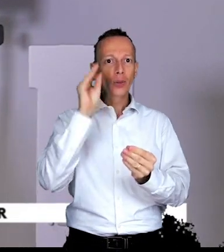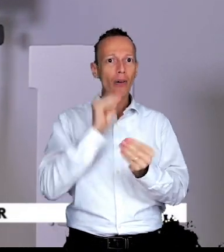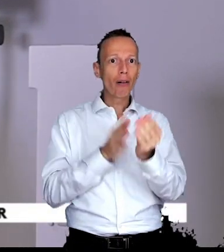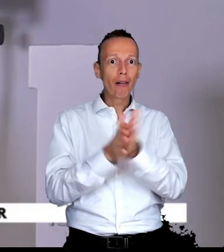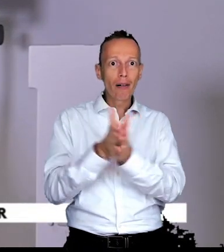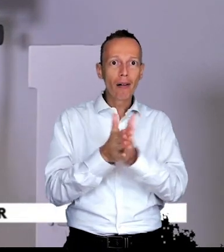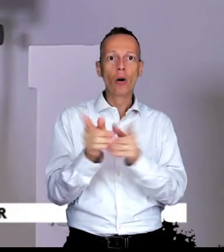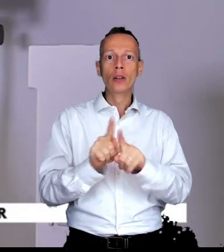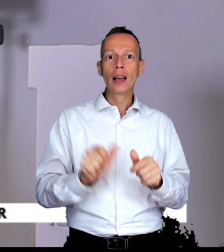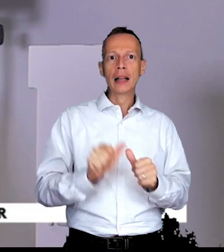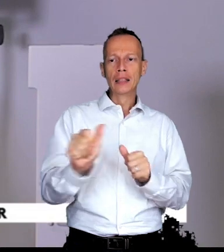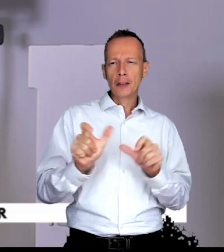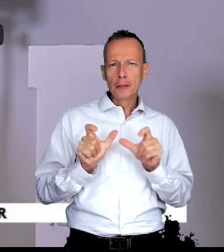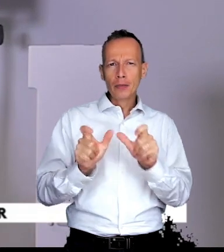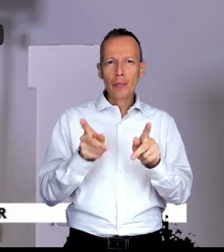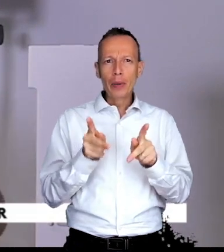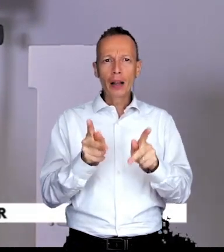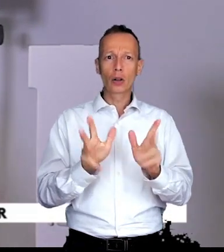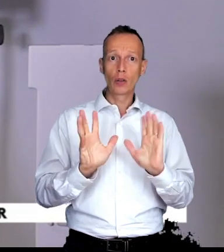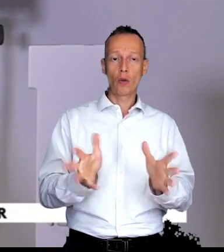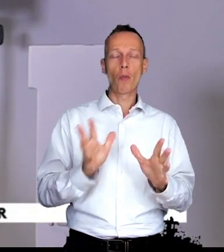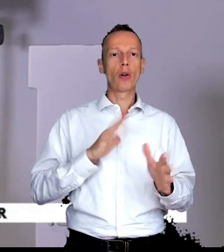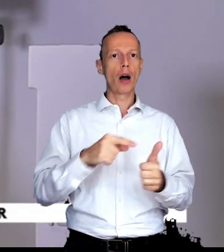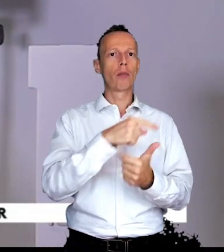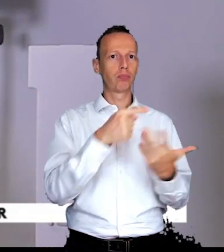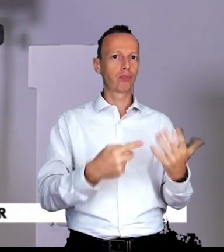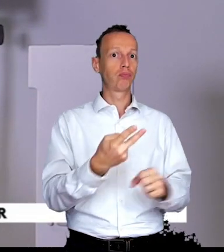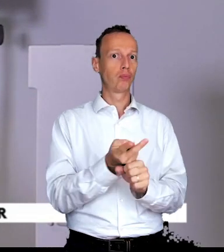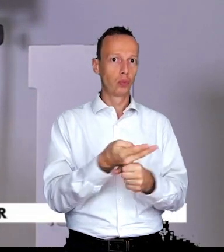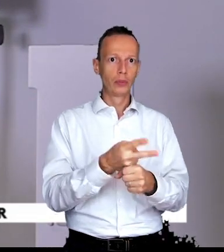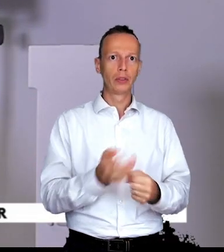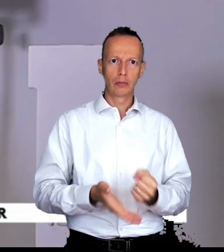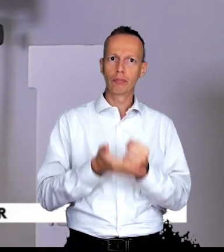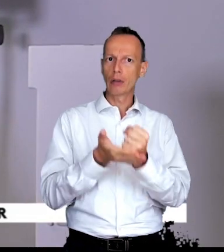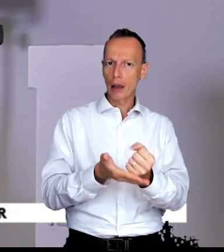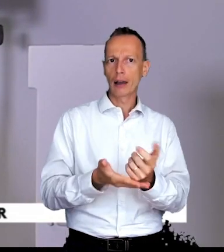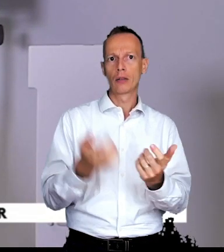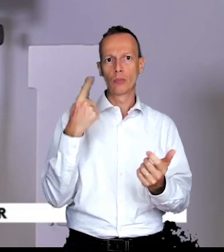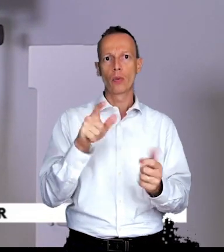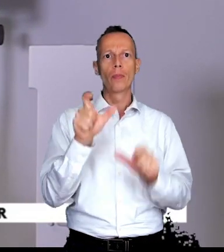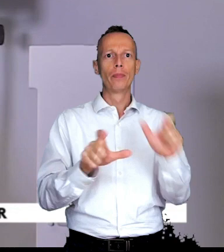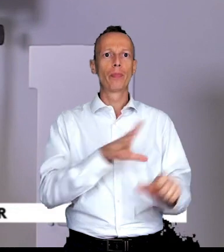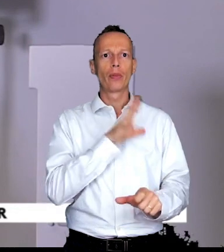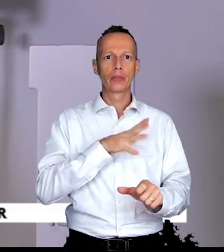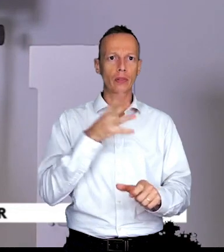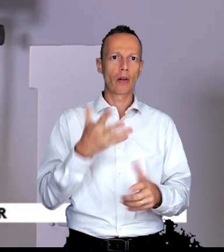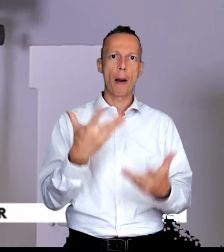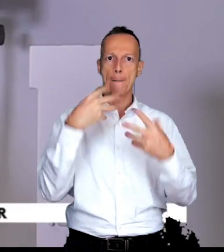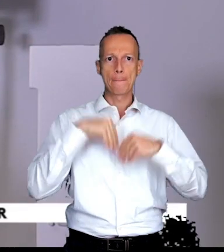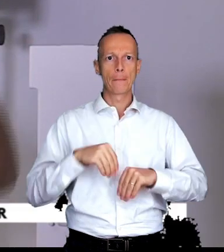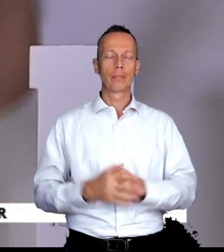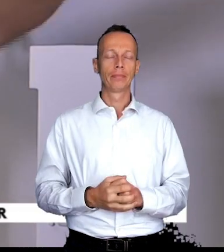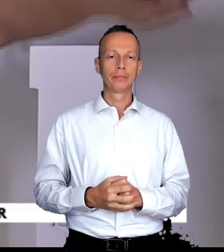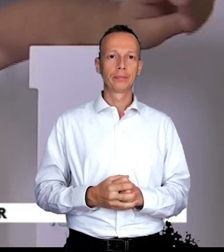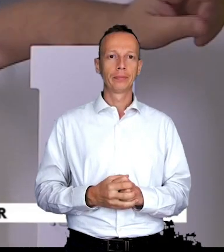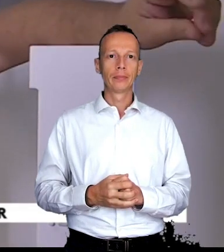a maîtrise la technologie, c'est comment j'anime tout mon dispositif, comment je motive mes étudiants, comment je fais le suivi pédagogique. Donc on a tout un